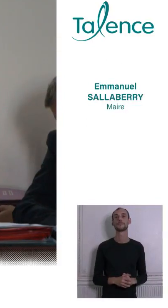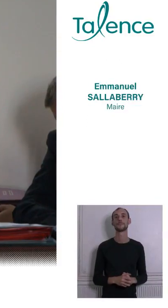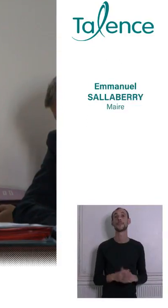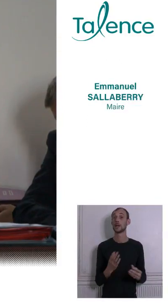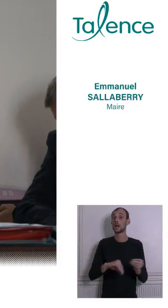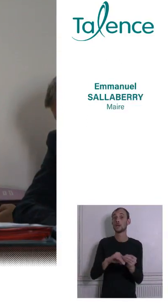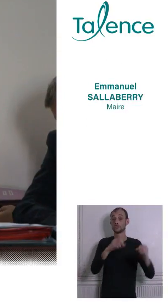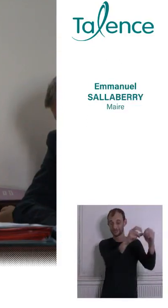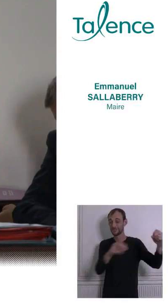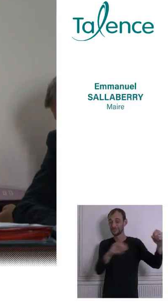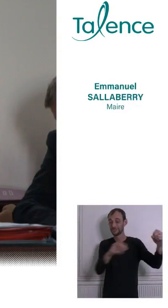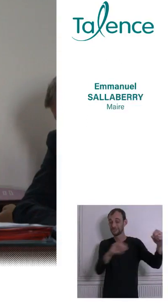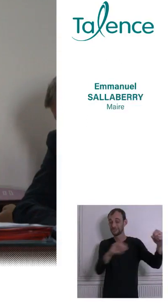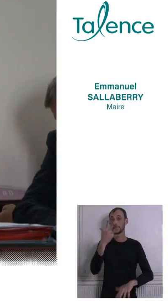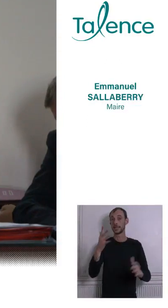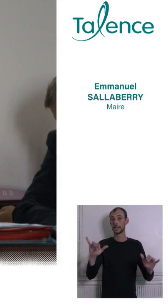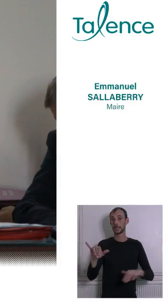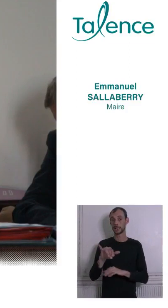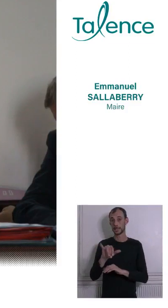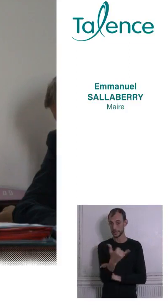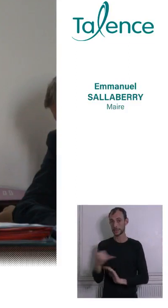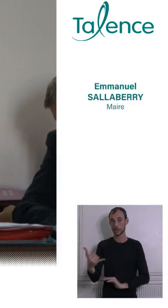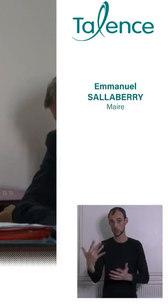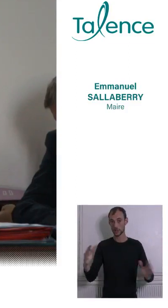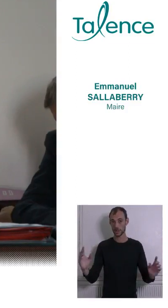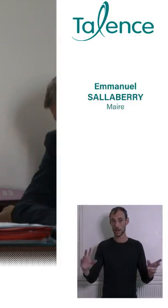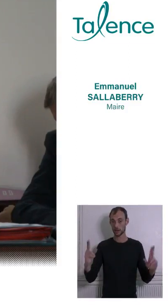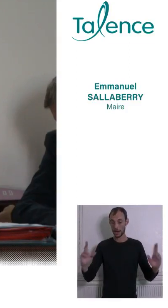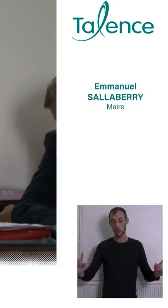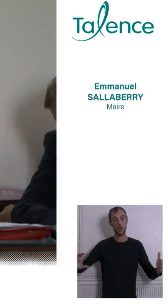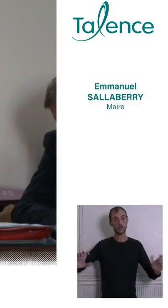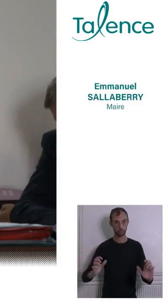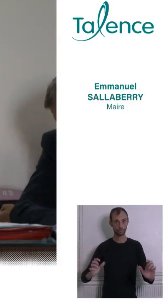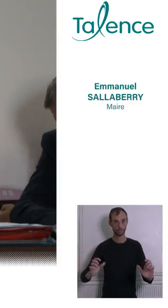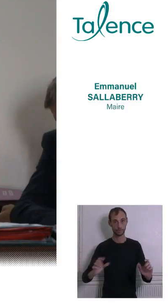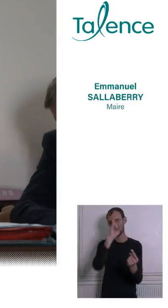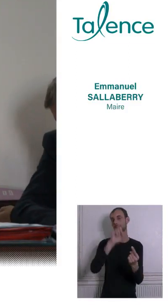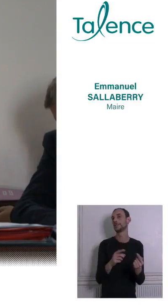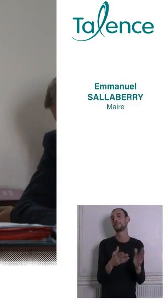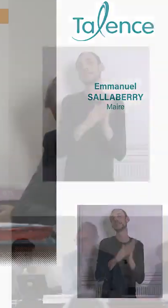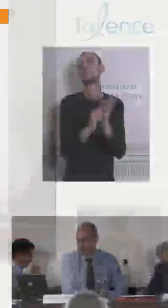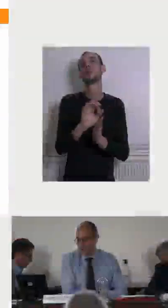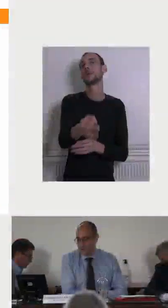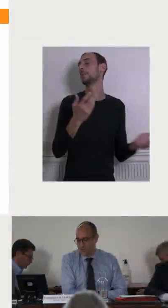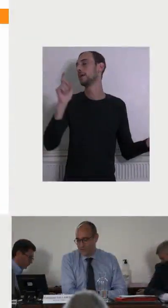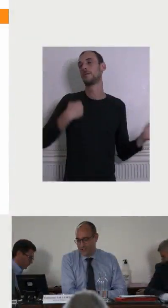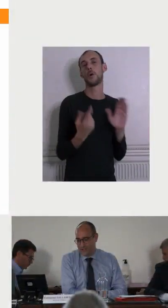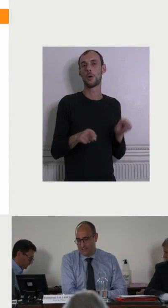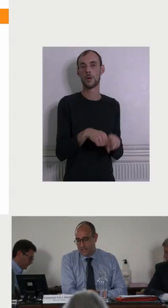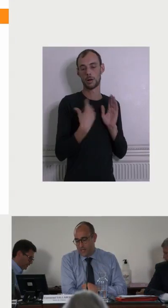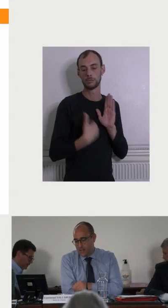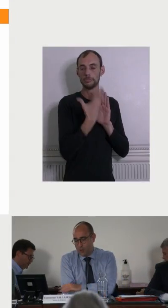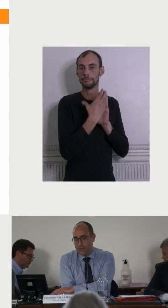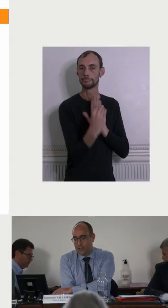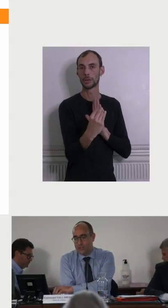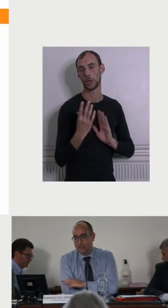éclaircir les couleurs de revêtement extérieur de manière à éviter d'en faire des îlots de chaleur ou en tout cas d'en limiter l'impact pendant l'été. Je tiens aussi à préciser